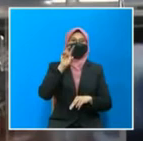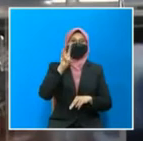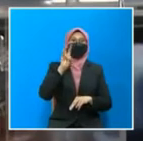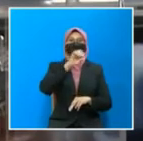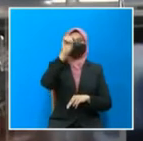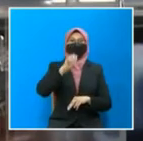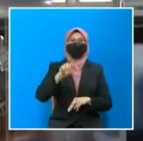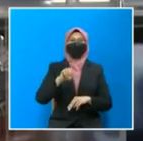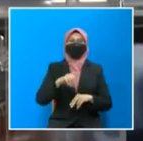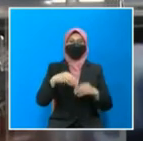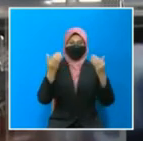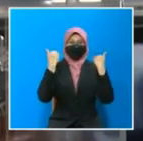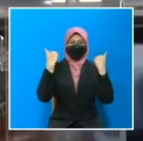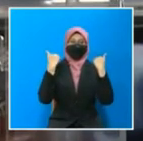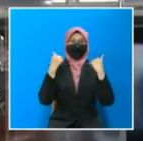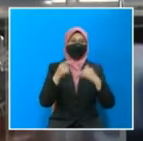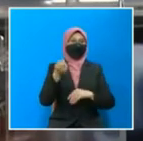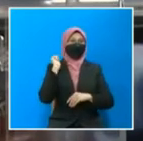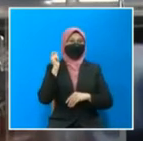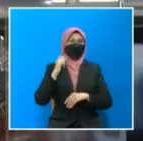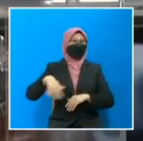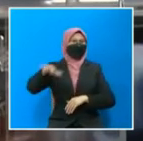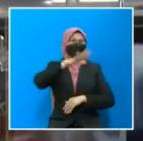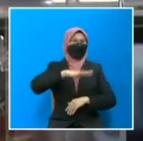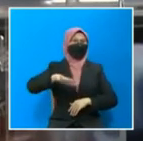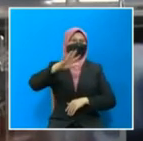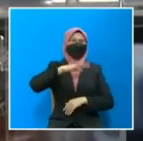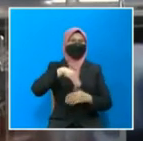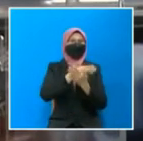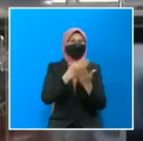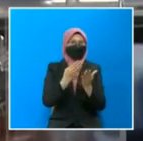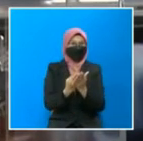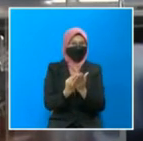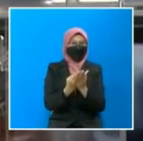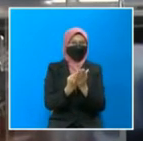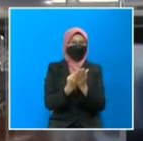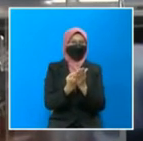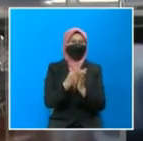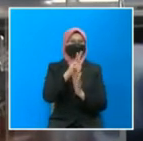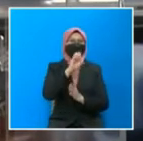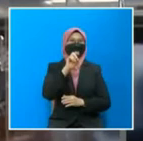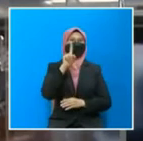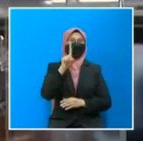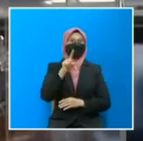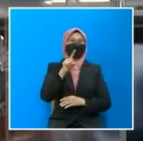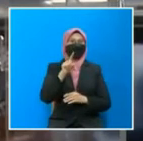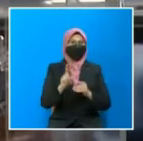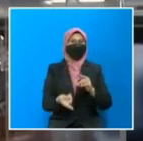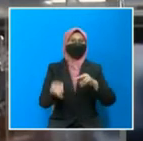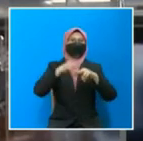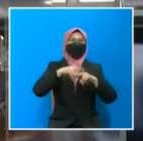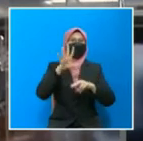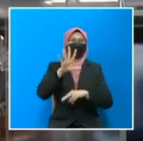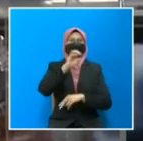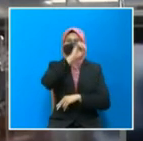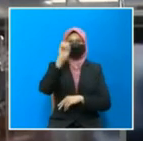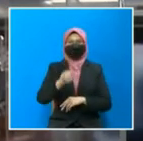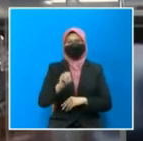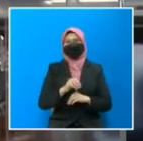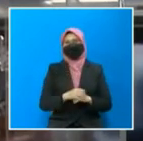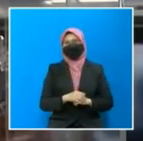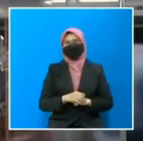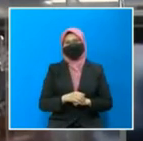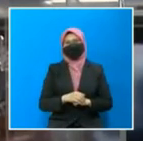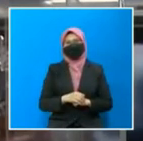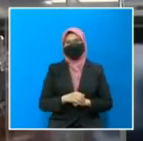kepada 3.5% seperti mana yang diramalkan pada belanjawan 2021 tapi dijangka naik kepada 5%.